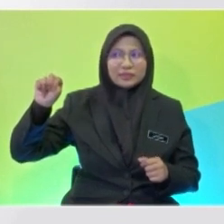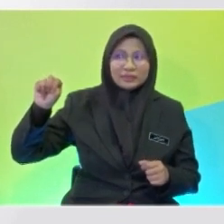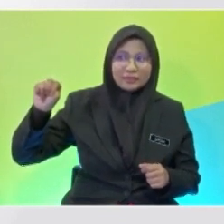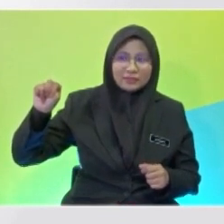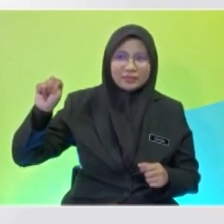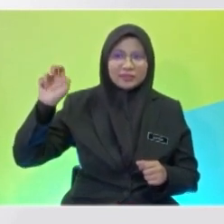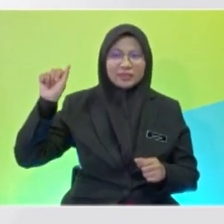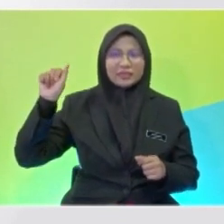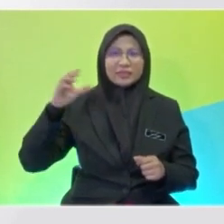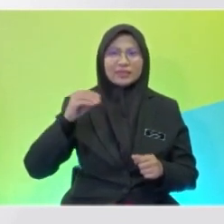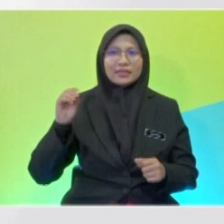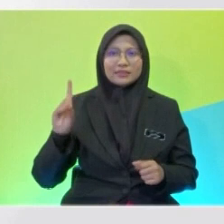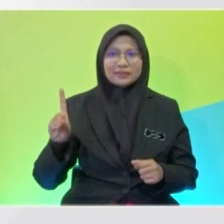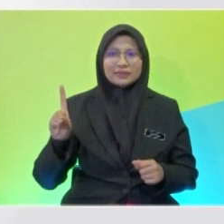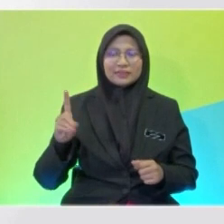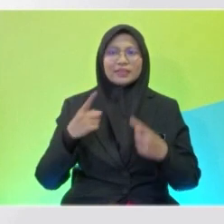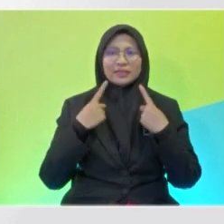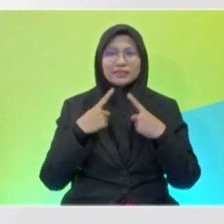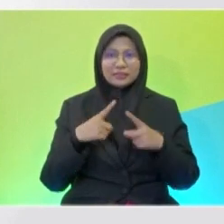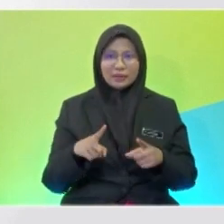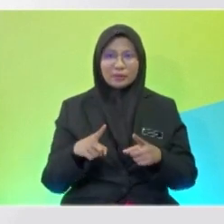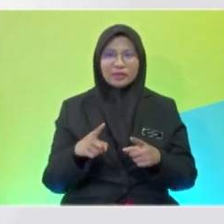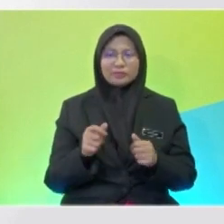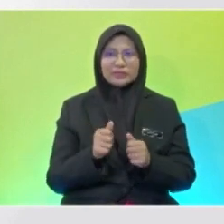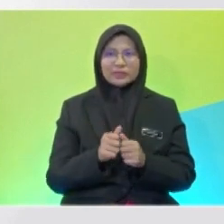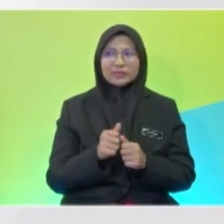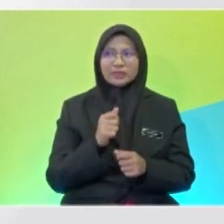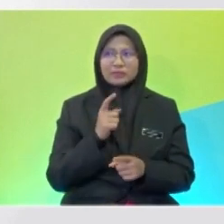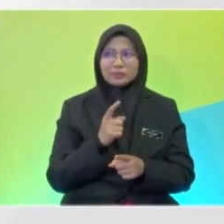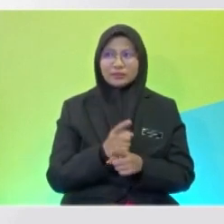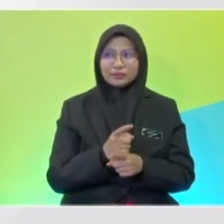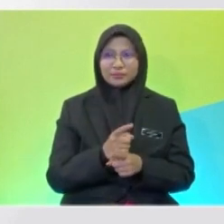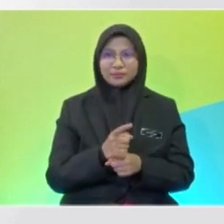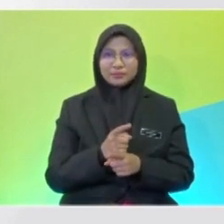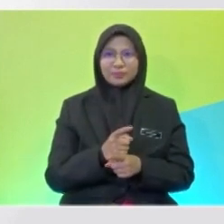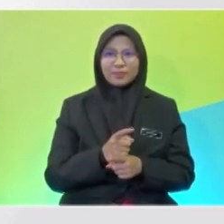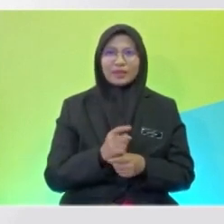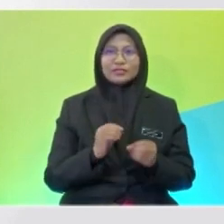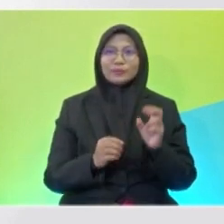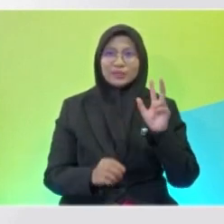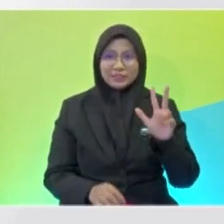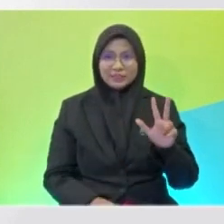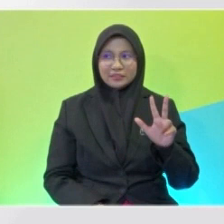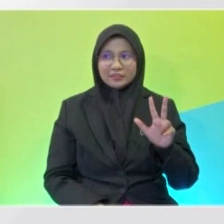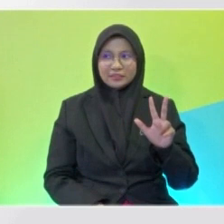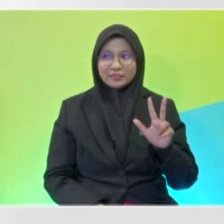soalan ini perlu dijawab dengan tepatnya Oke selanjutnya bentuk soal dan ketiga